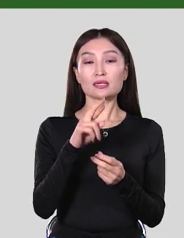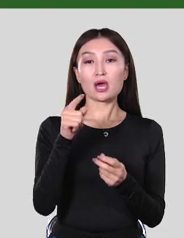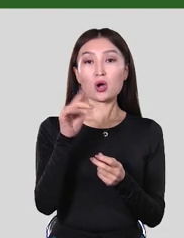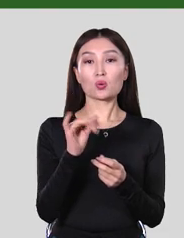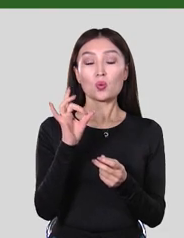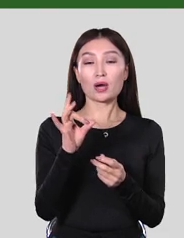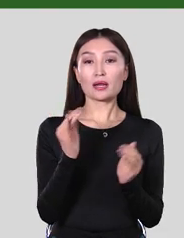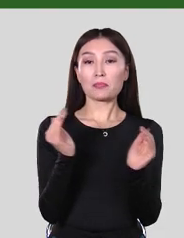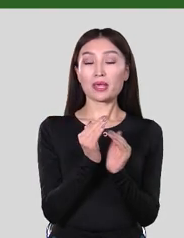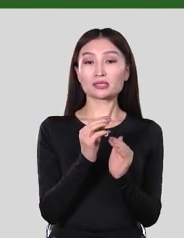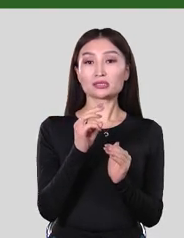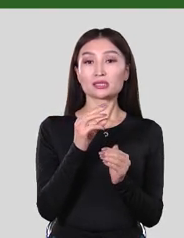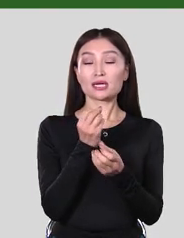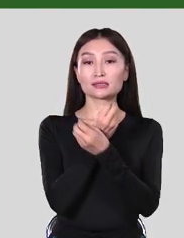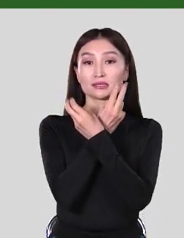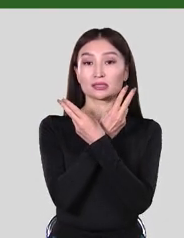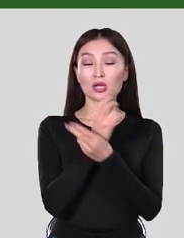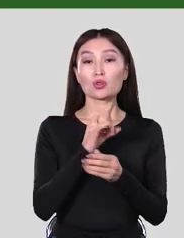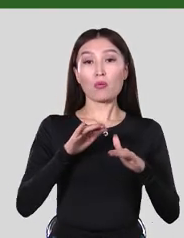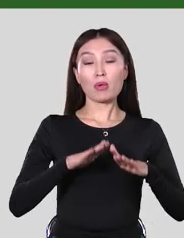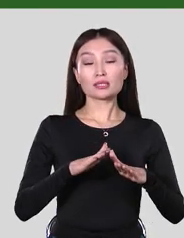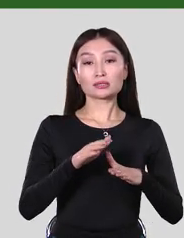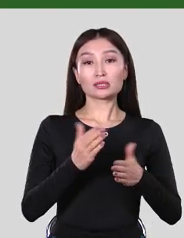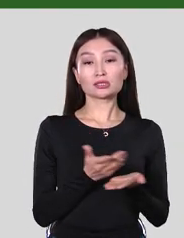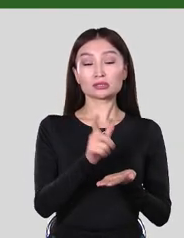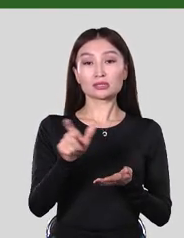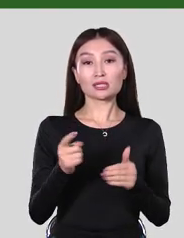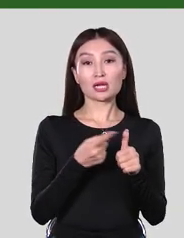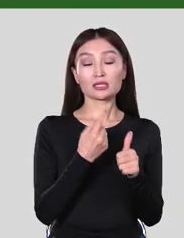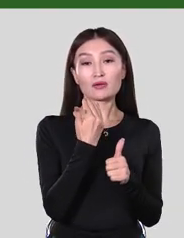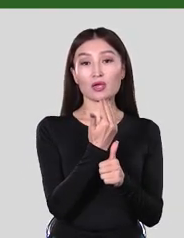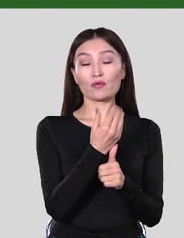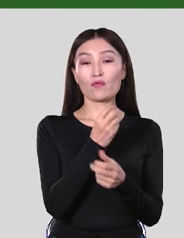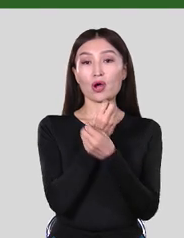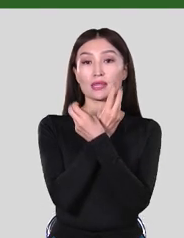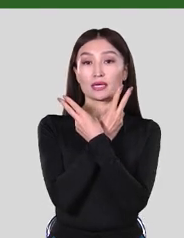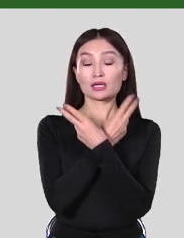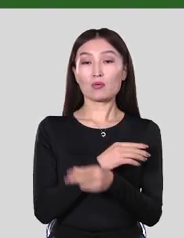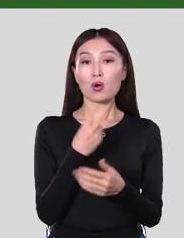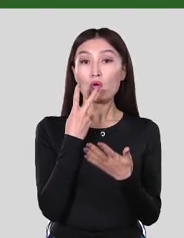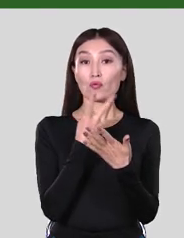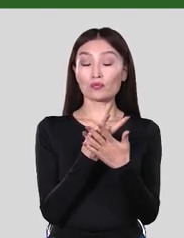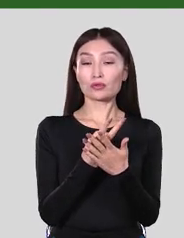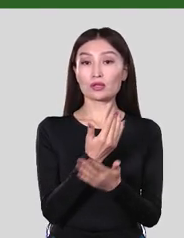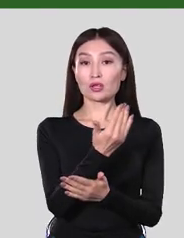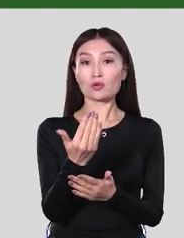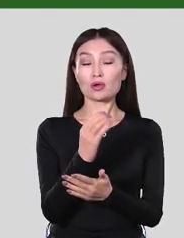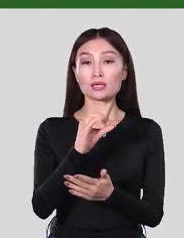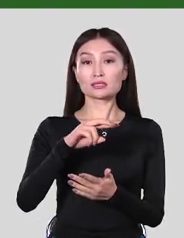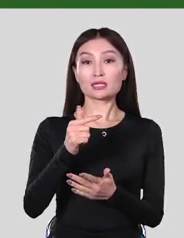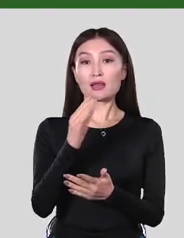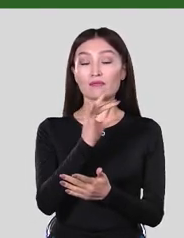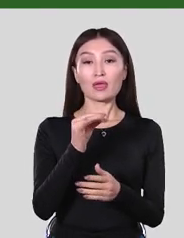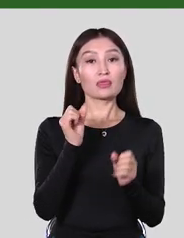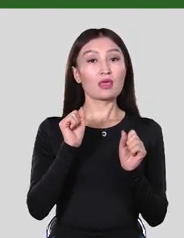и тигру, но местные жители часто его называют именно тигром. Увидеть ягуара в сельве